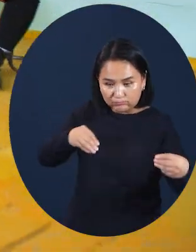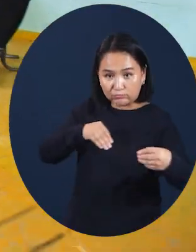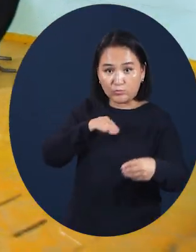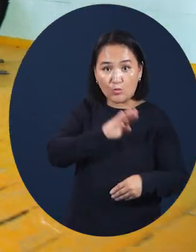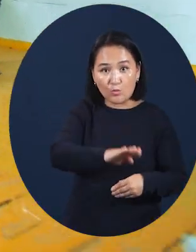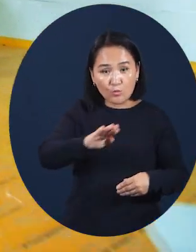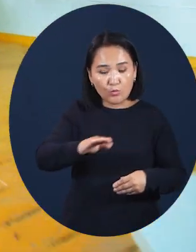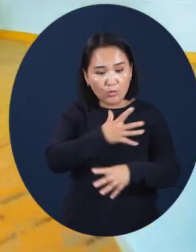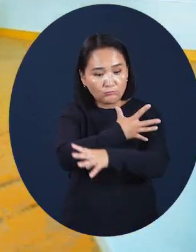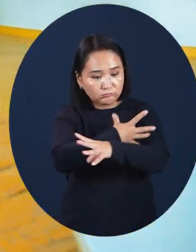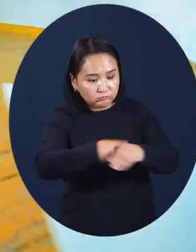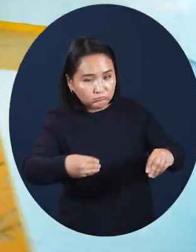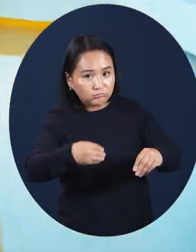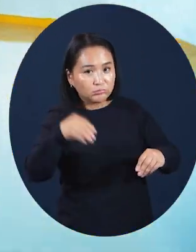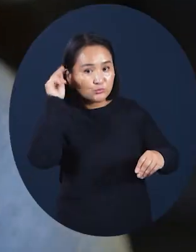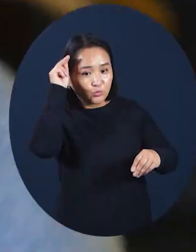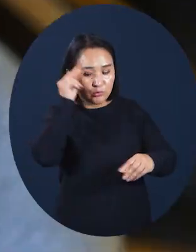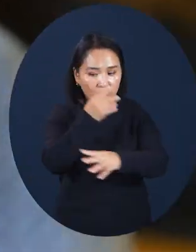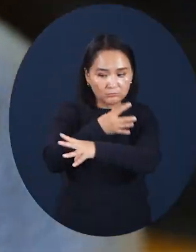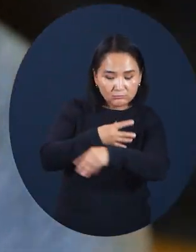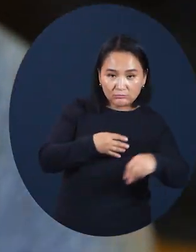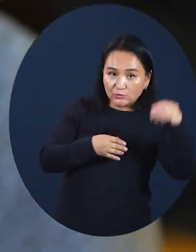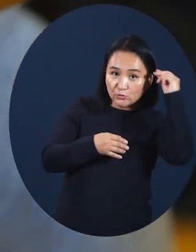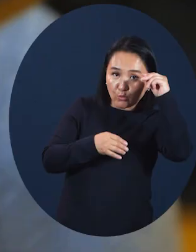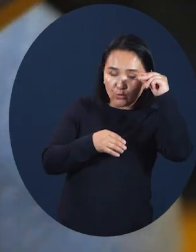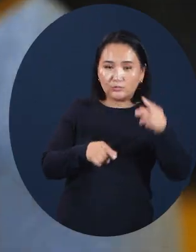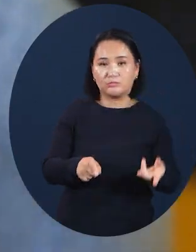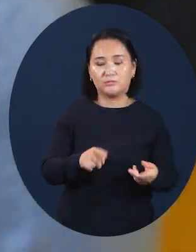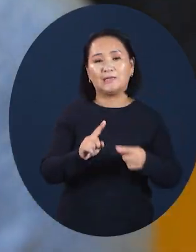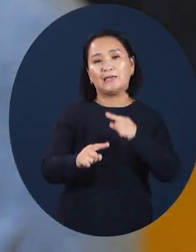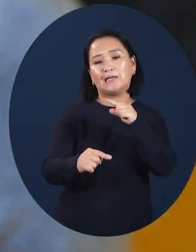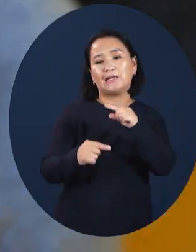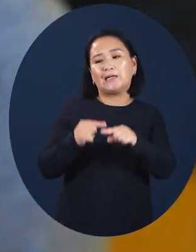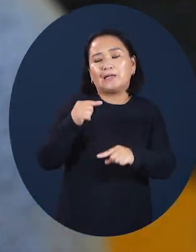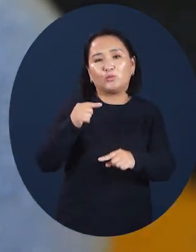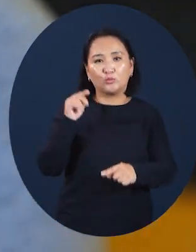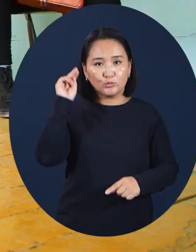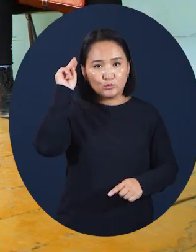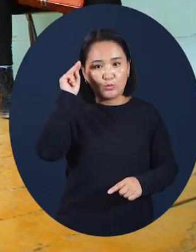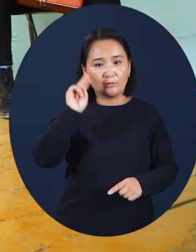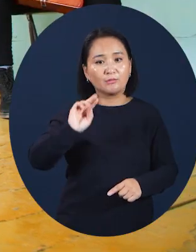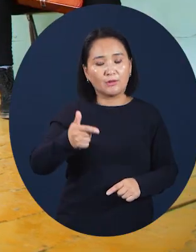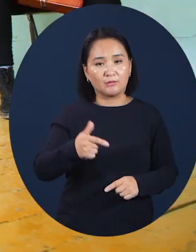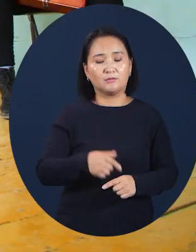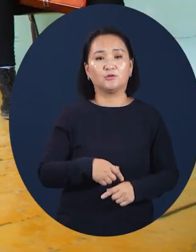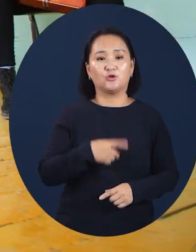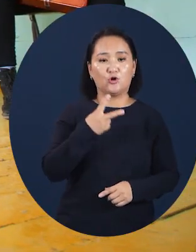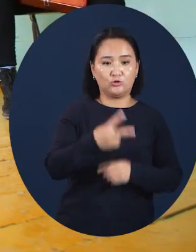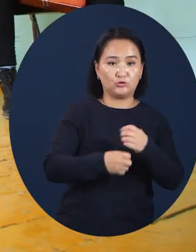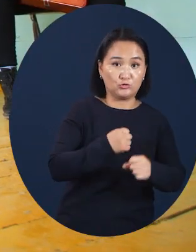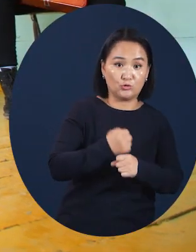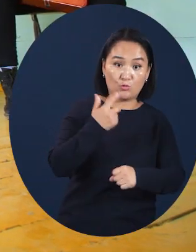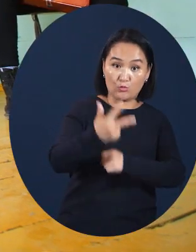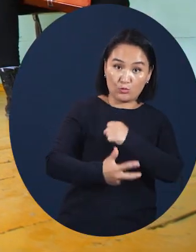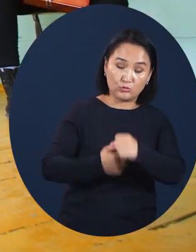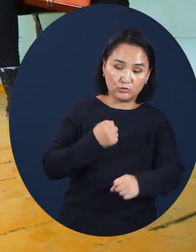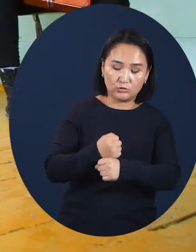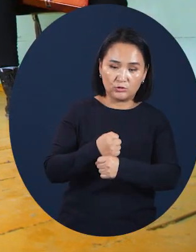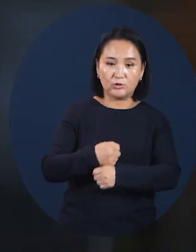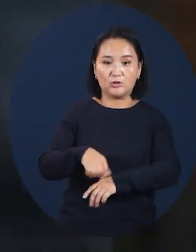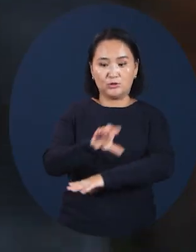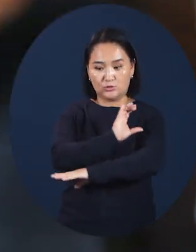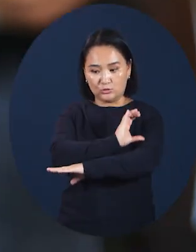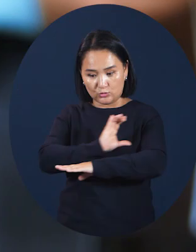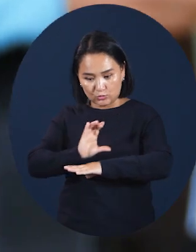бол бас хамгийн аавштай юм байна. Бас хүүхдээсээ илүү суралцдаг. А нэг 2-3 жил бас ингээд цаашаага сургуультай